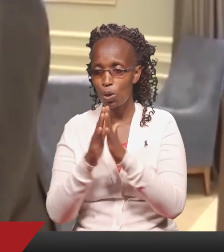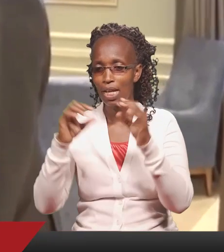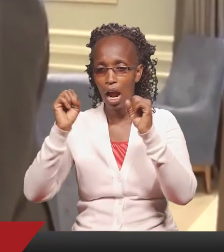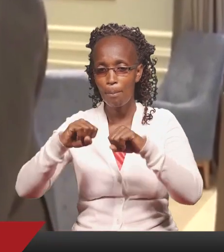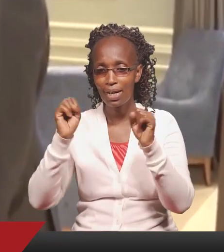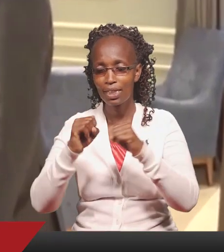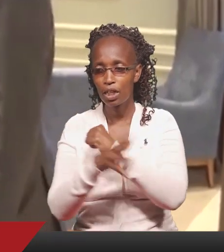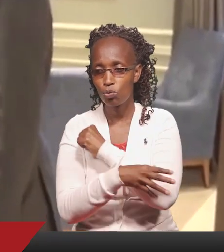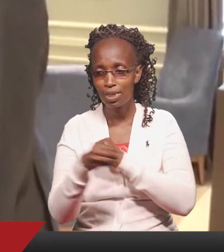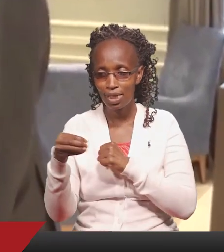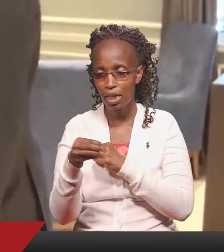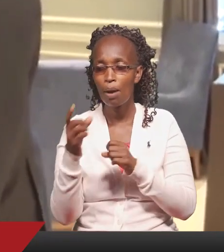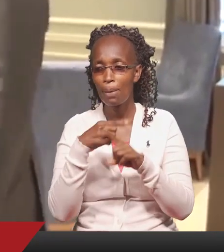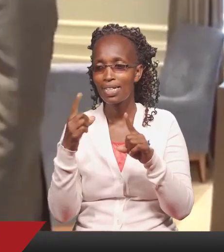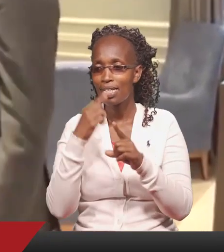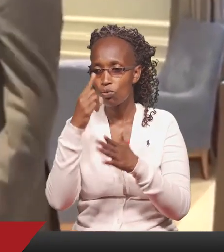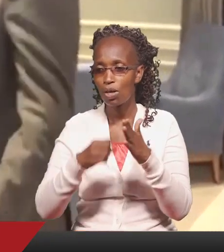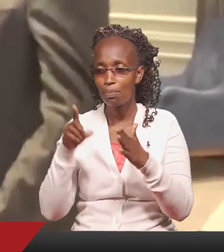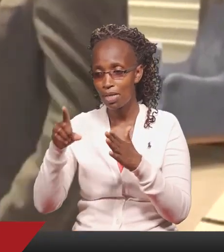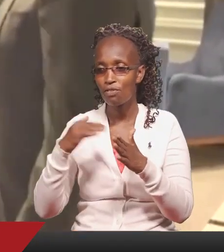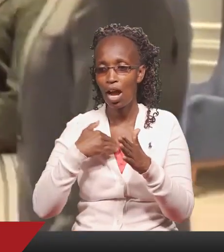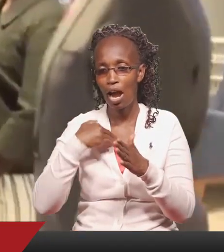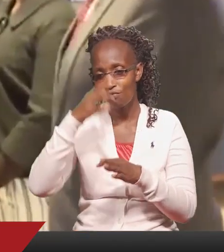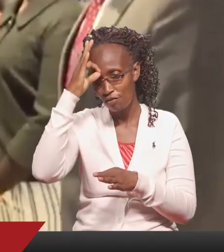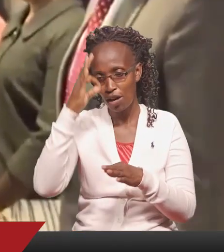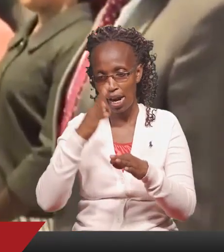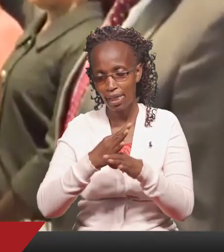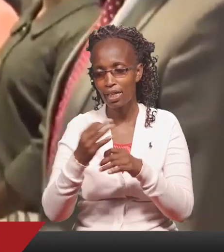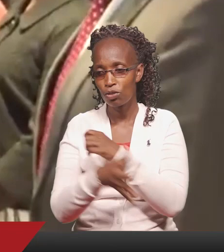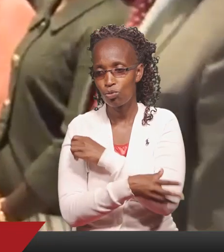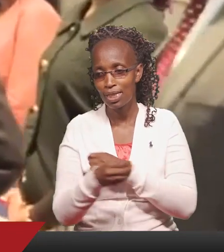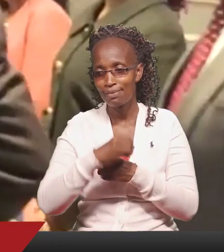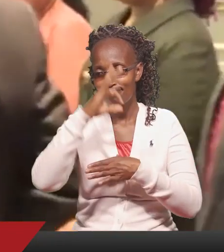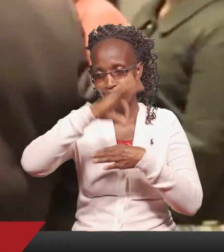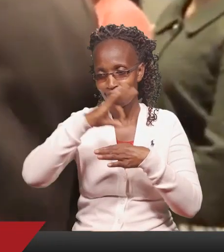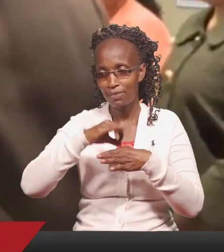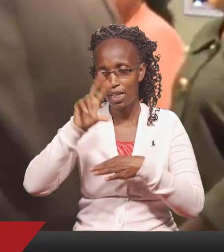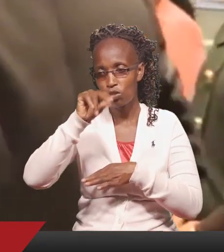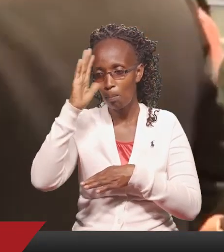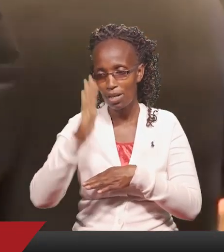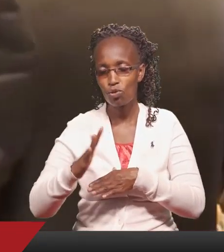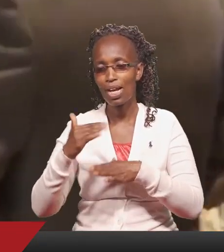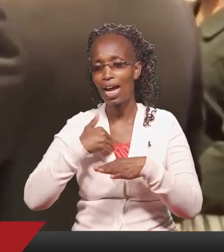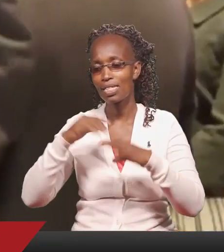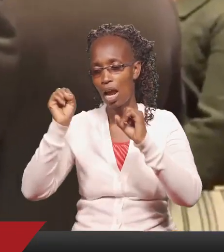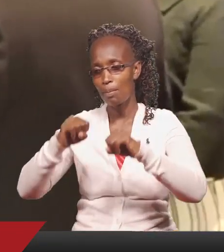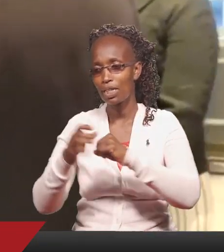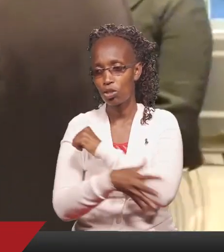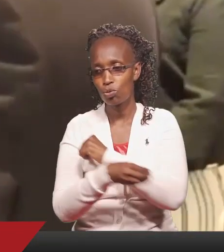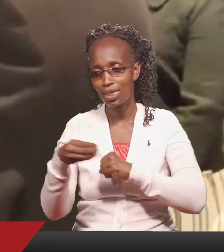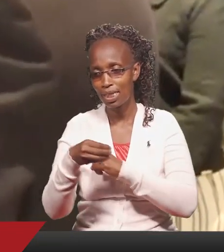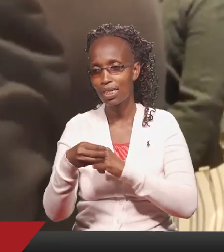kuiba kura. Leo akisema yuko na imani ya kushinda uchaguzi na hamna aliye na uwezo kumuibia